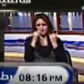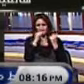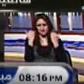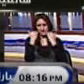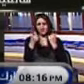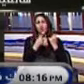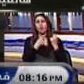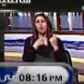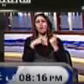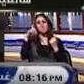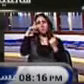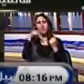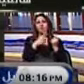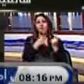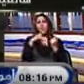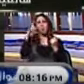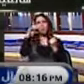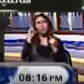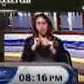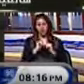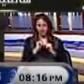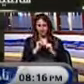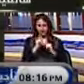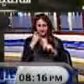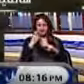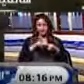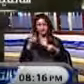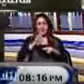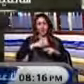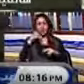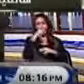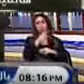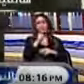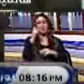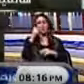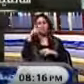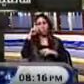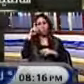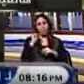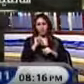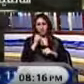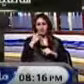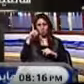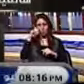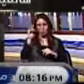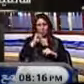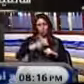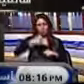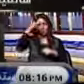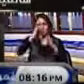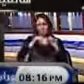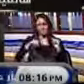مؤيدي مبارك، اذا اتفق او اذا اختلف على سياسه مبارك، لكن مبارك هو اهم شخصيه او اهم حدث في